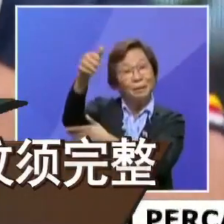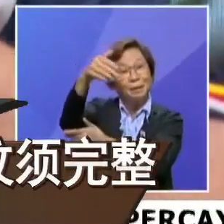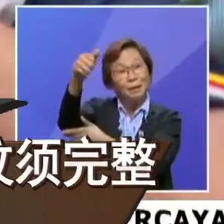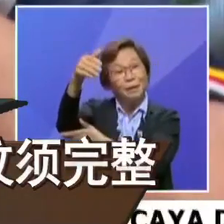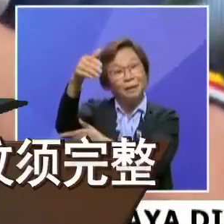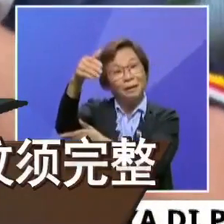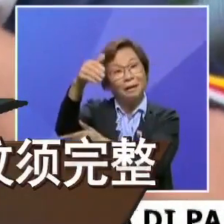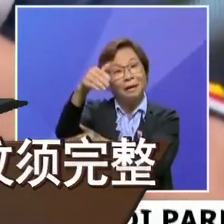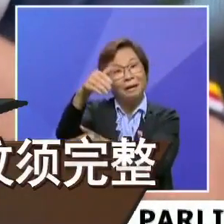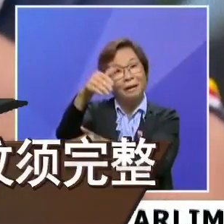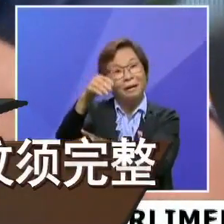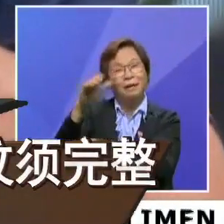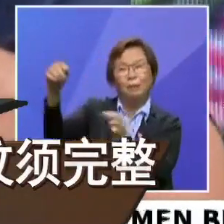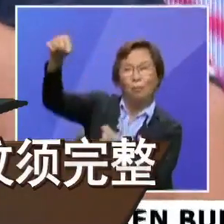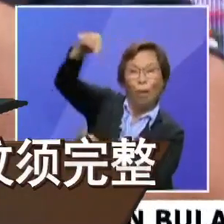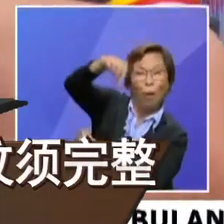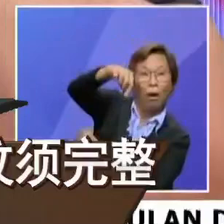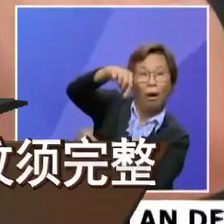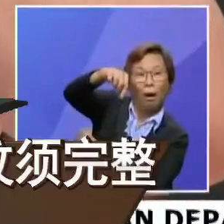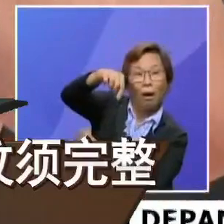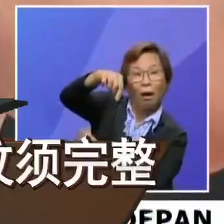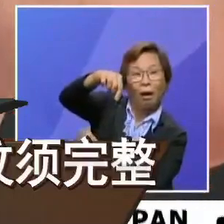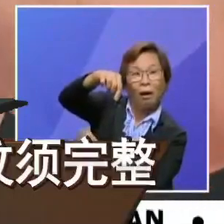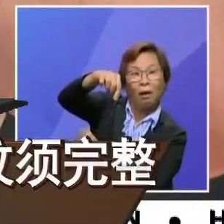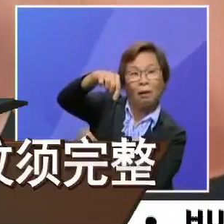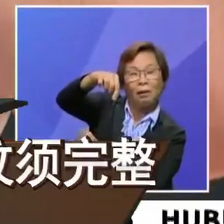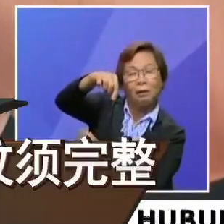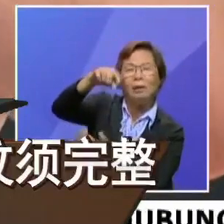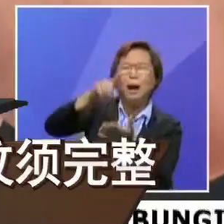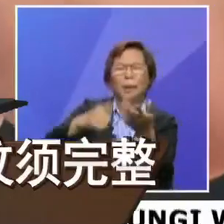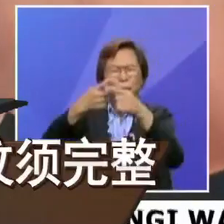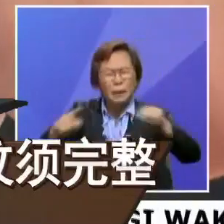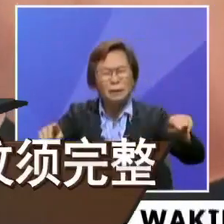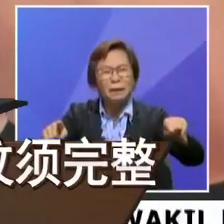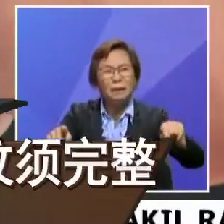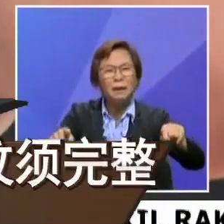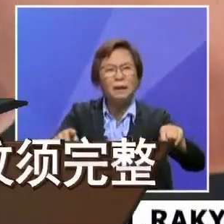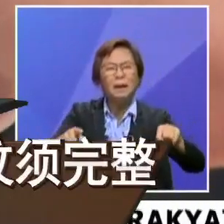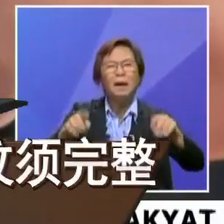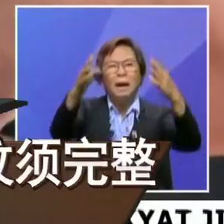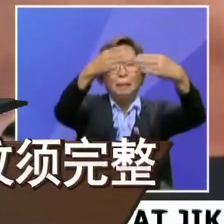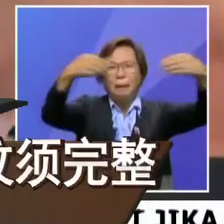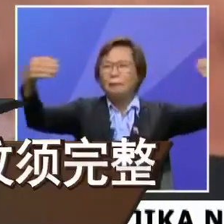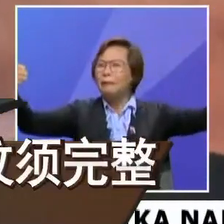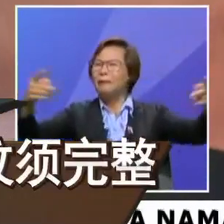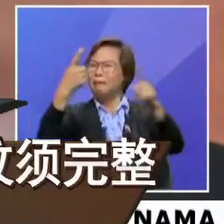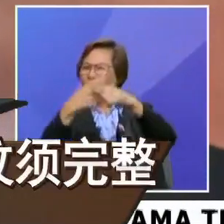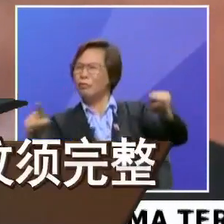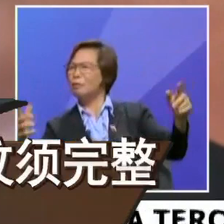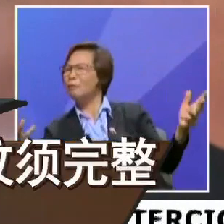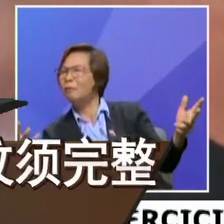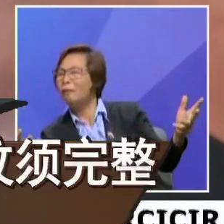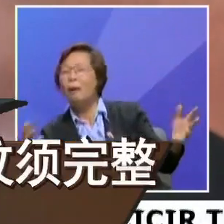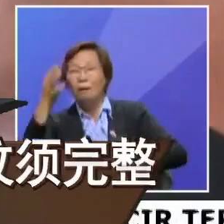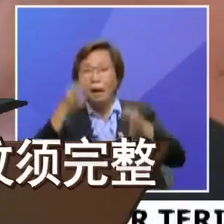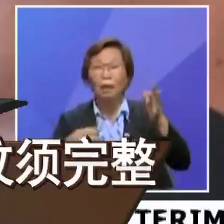国家象征，必须受到高度的尊敬和重视。他理解人民想展示爱国的一面，才将国旗改造成衣